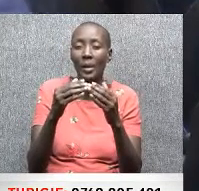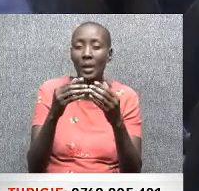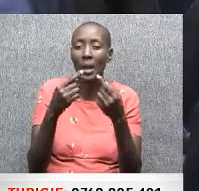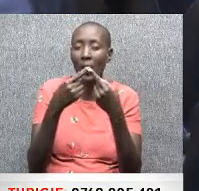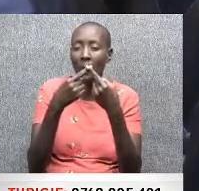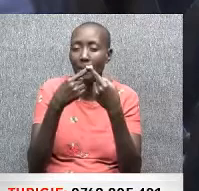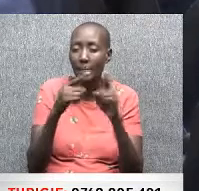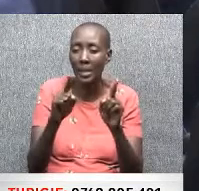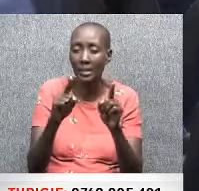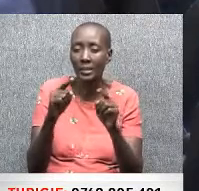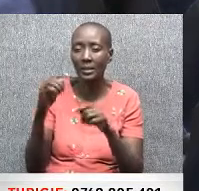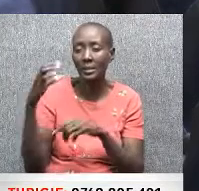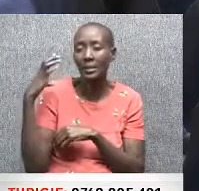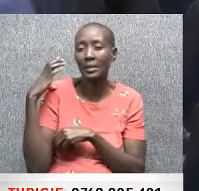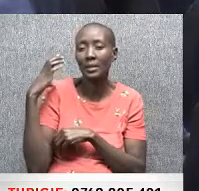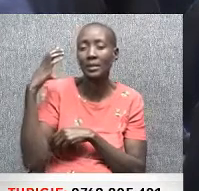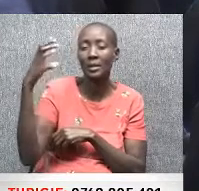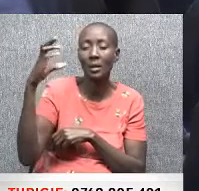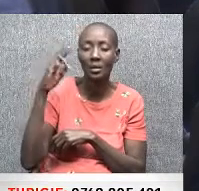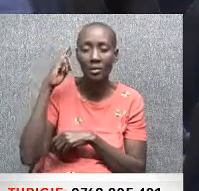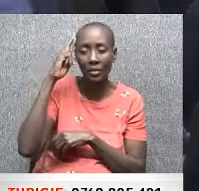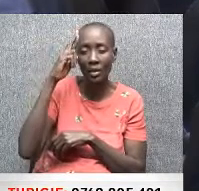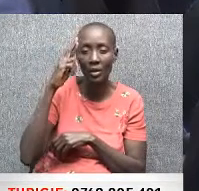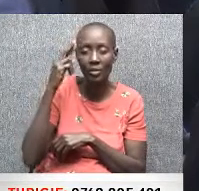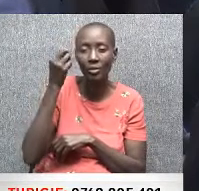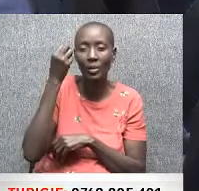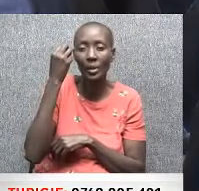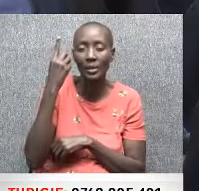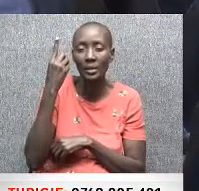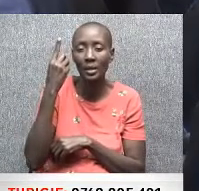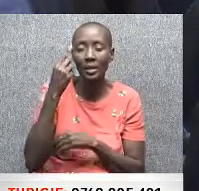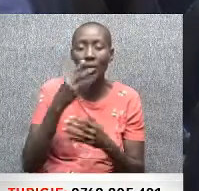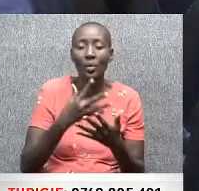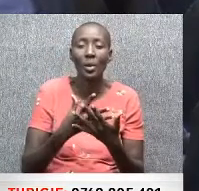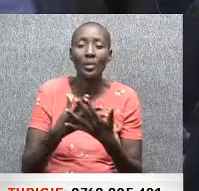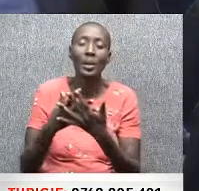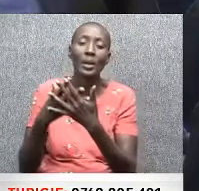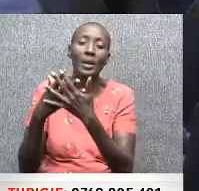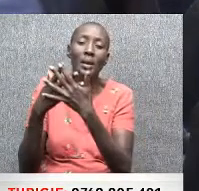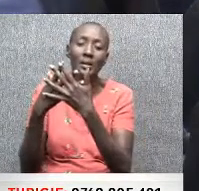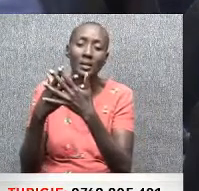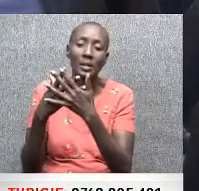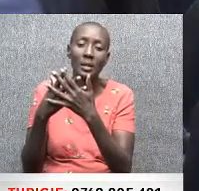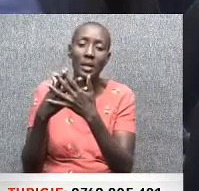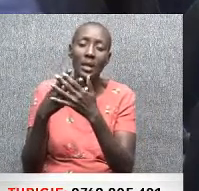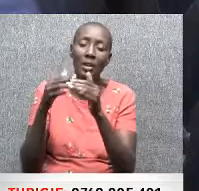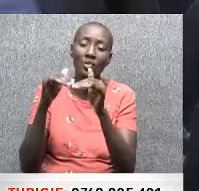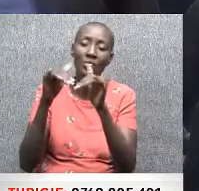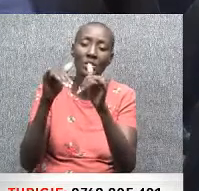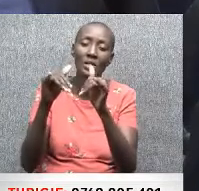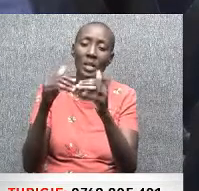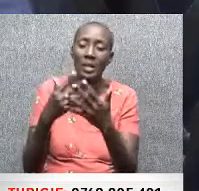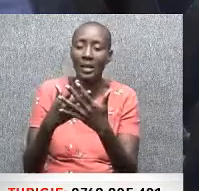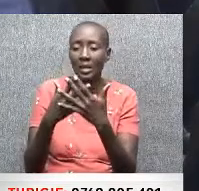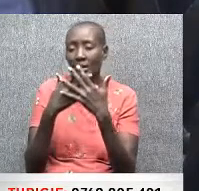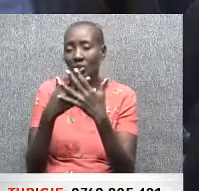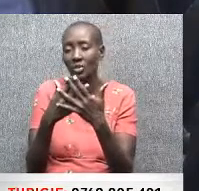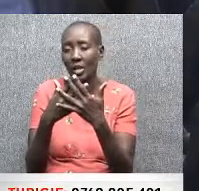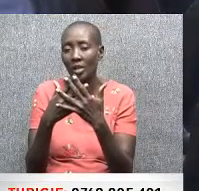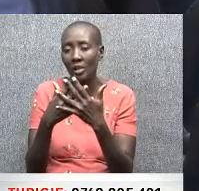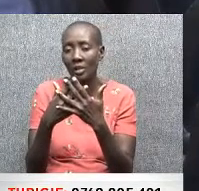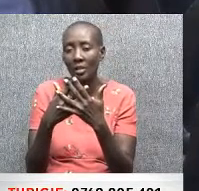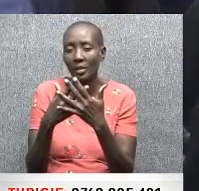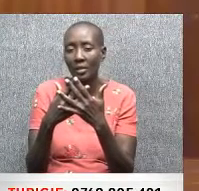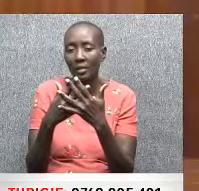second accused person due to the reasons explained, will be arrested and they'll remain in custody pending their meeting